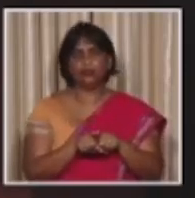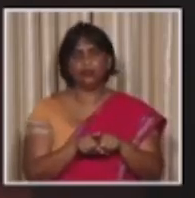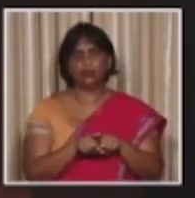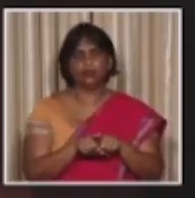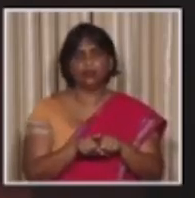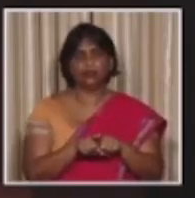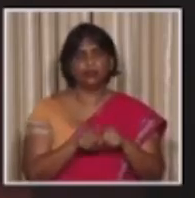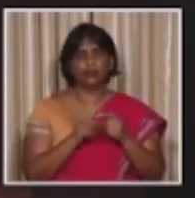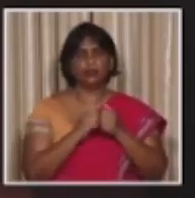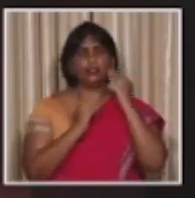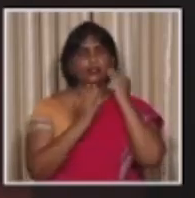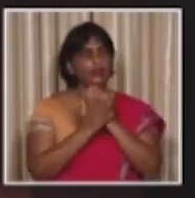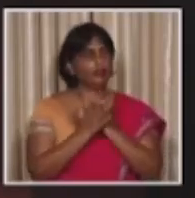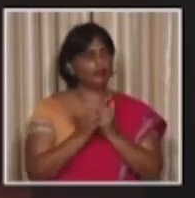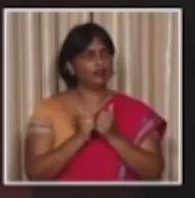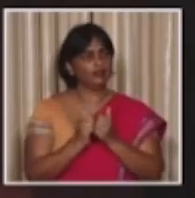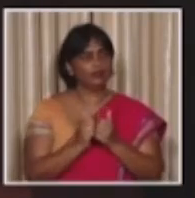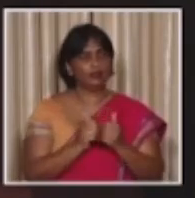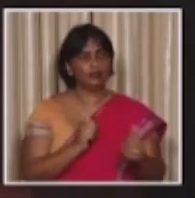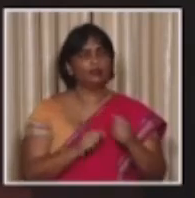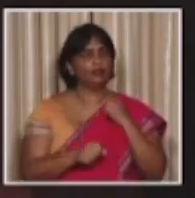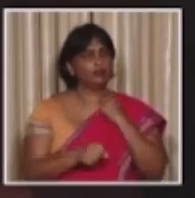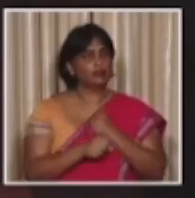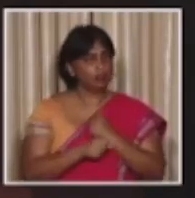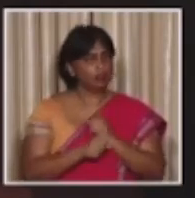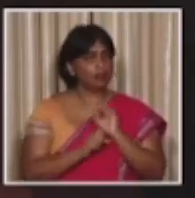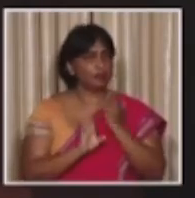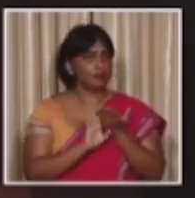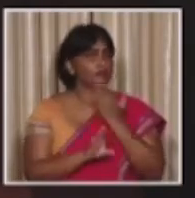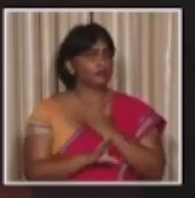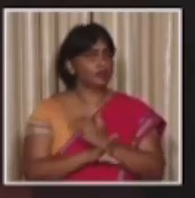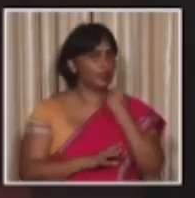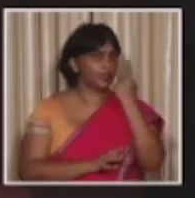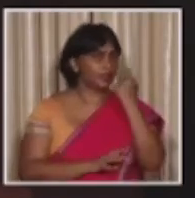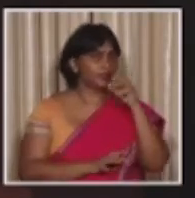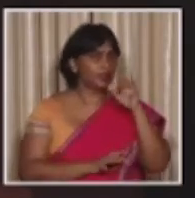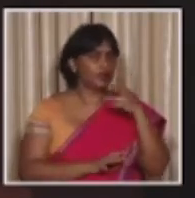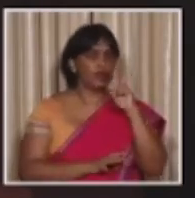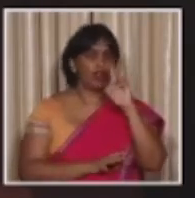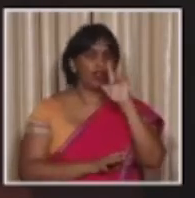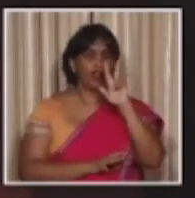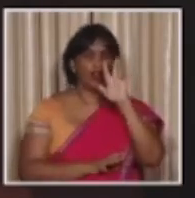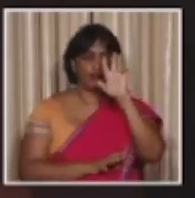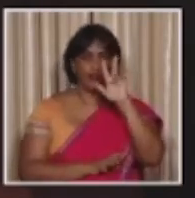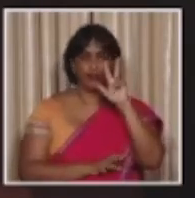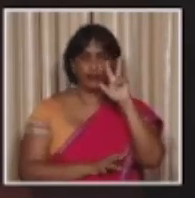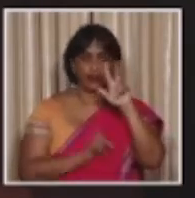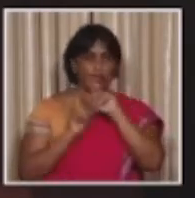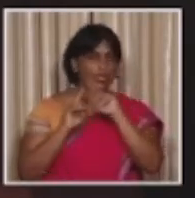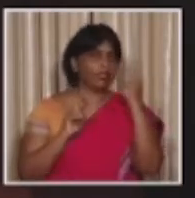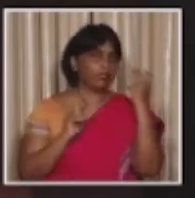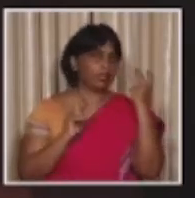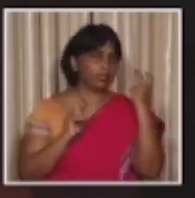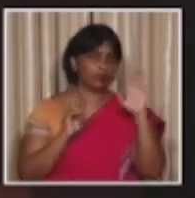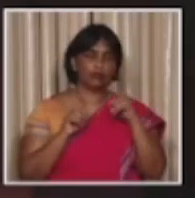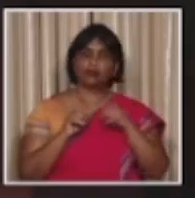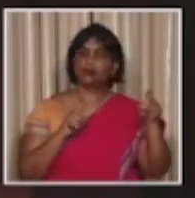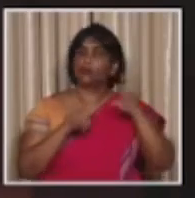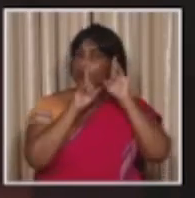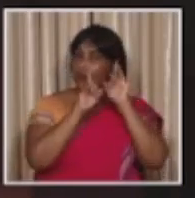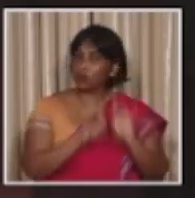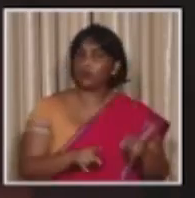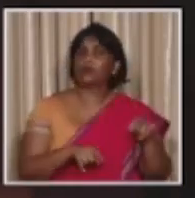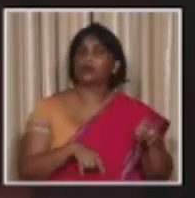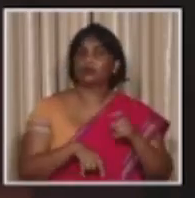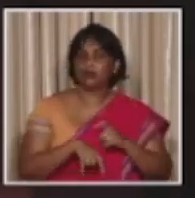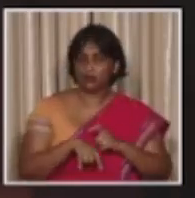නොයසේ නම් ඒ මන්ද රජයේ මීට පෙර 1998 2000 කාලය තුල මෙවැනිම